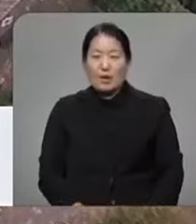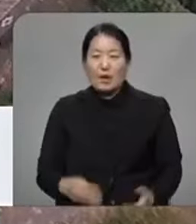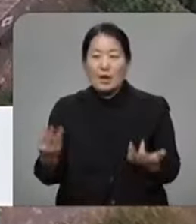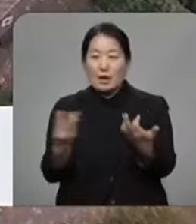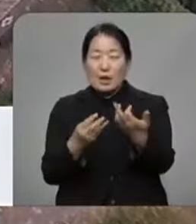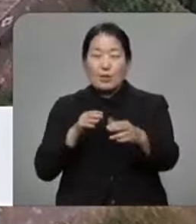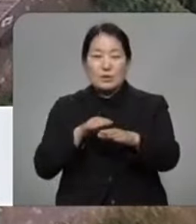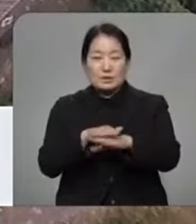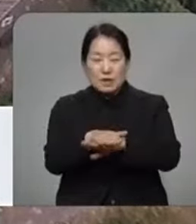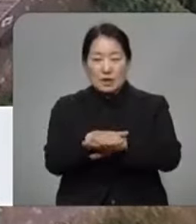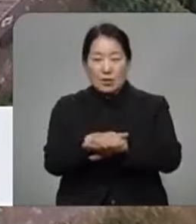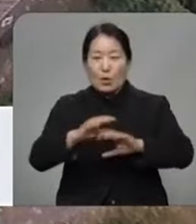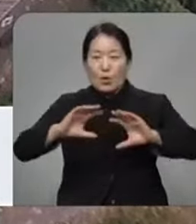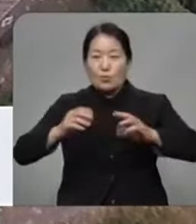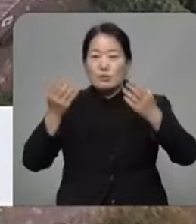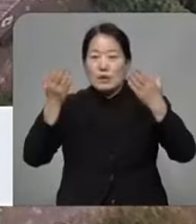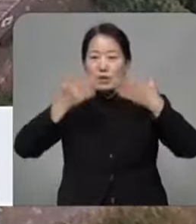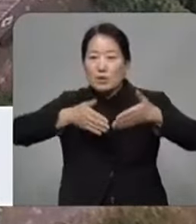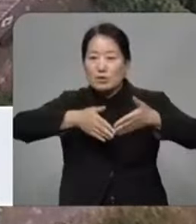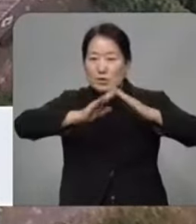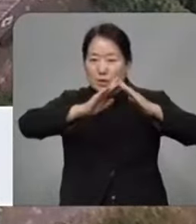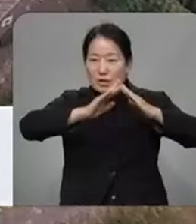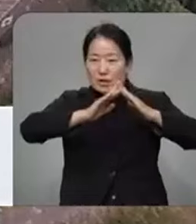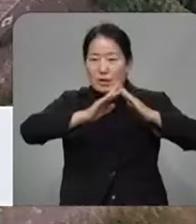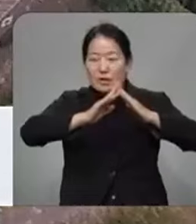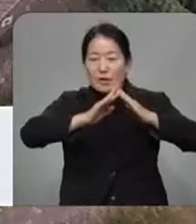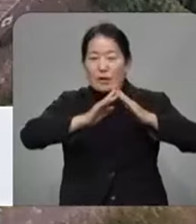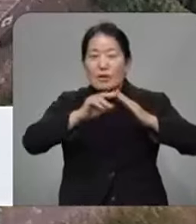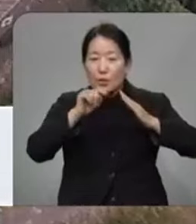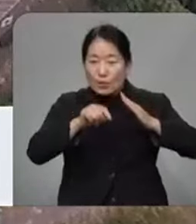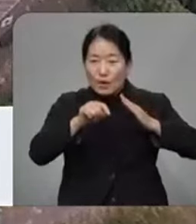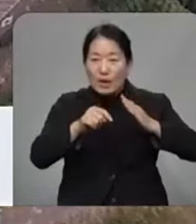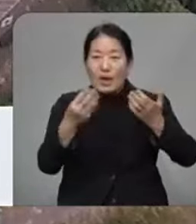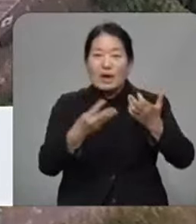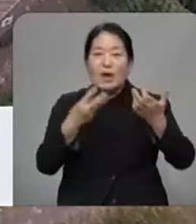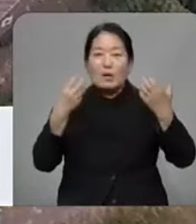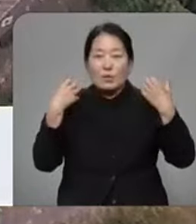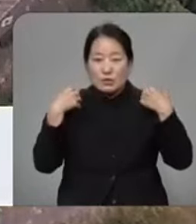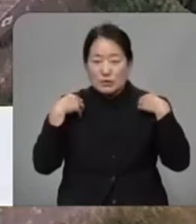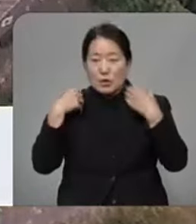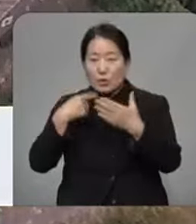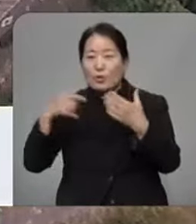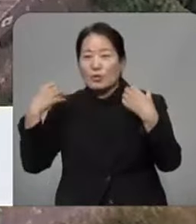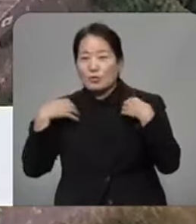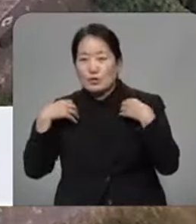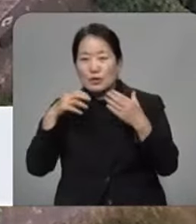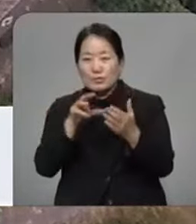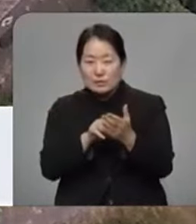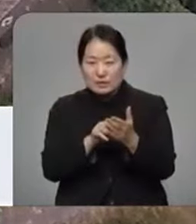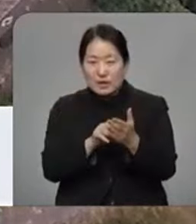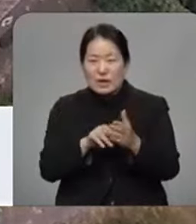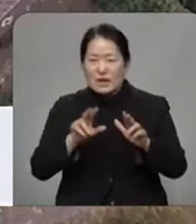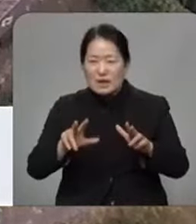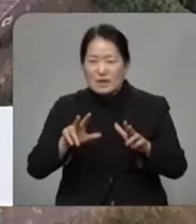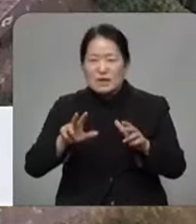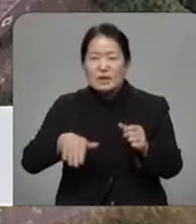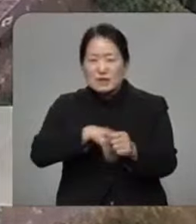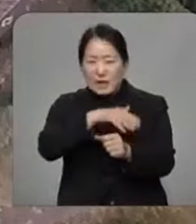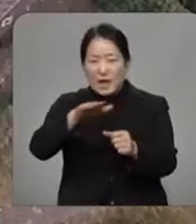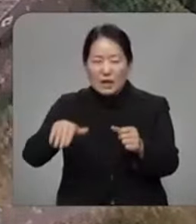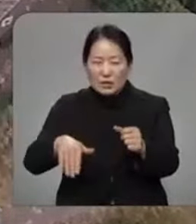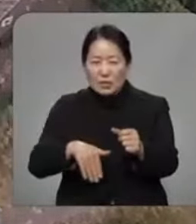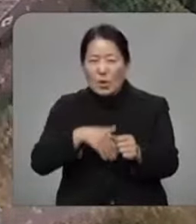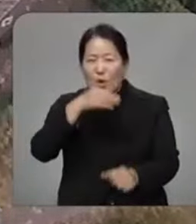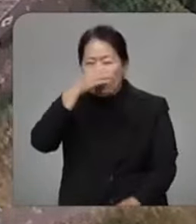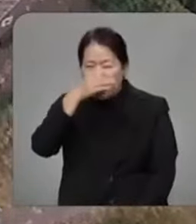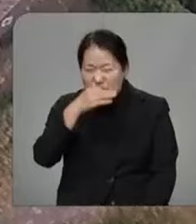만들겠다는게 강원도와 교육청의 구상인 하지만 특별법 2차 개정 대와 마찬가지로 상황이 녹록지 않습니다이어서